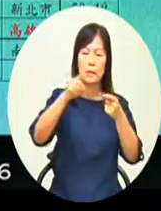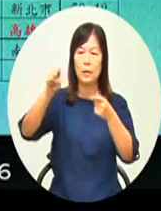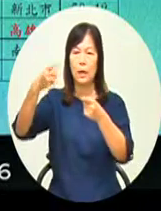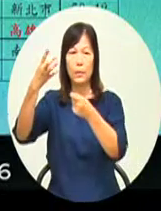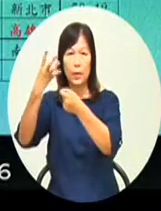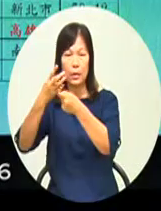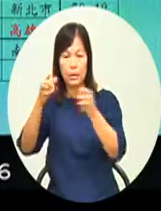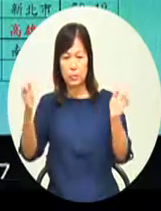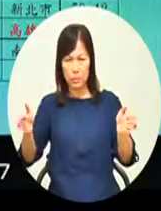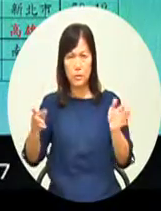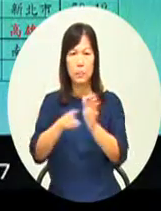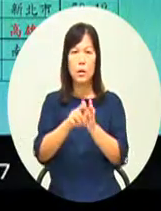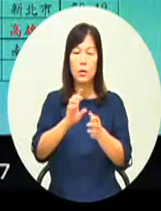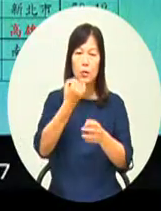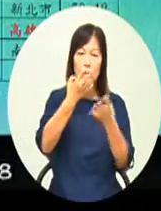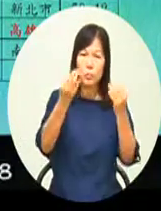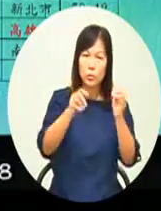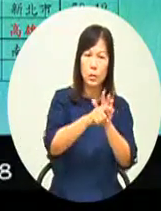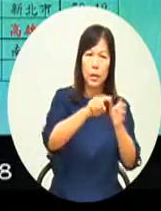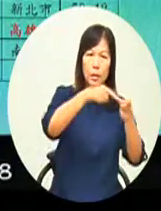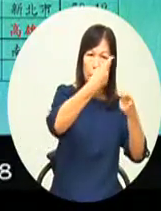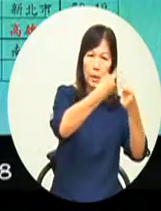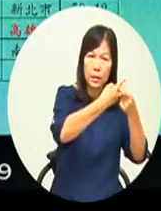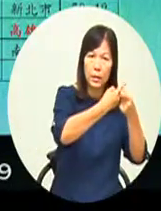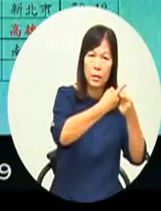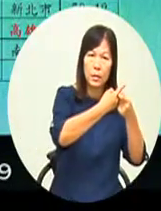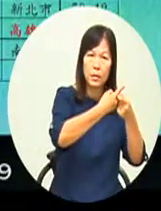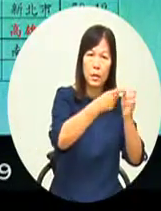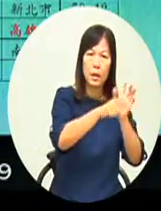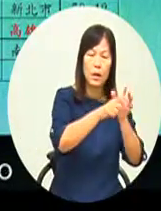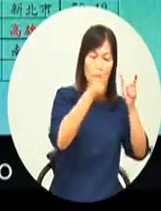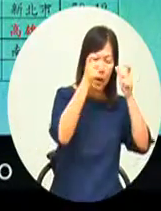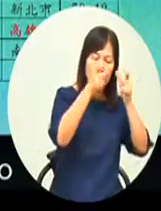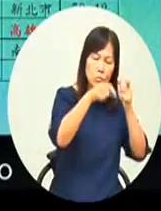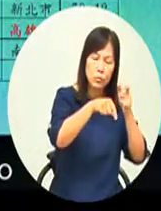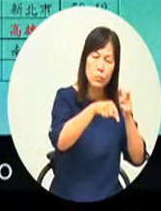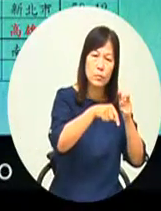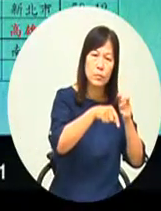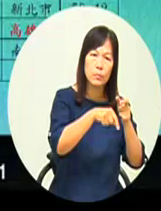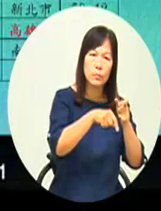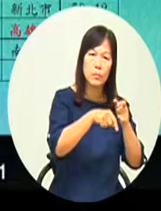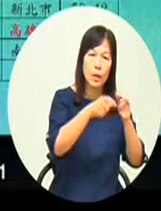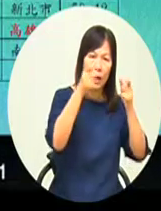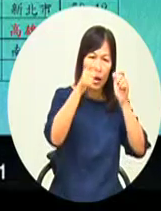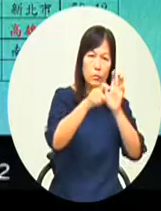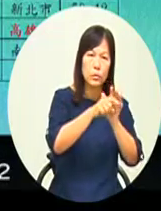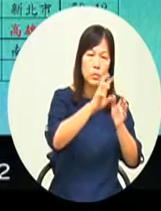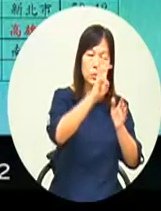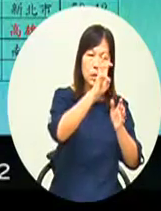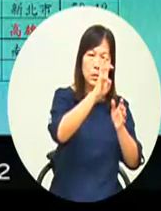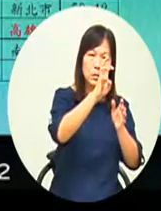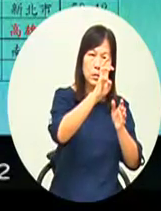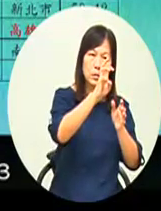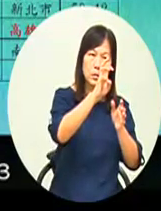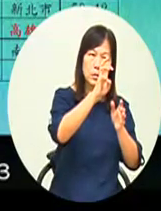看，从101年的话还有高雄高雄还有